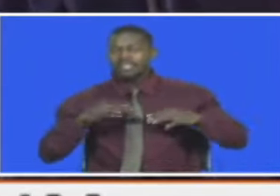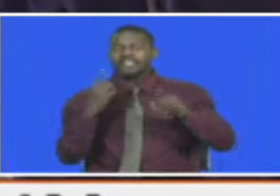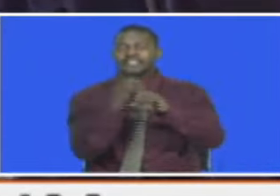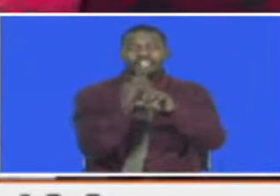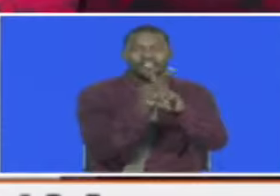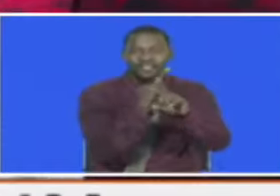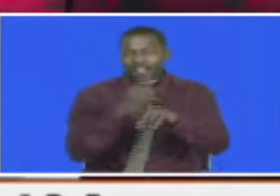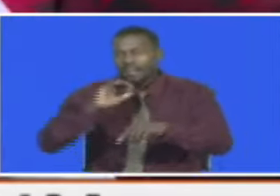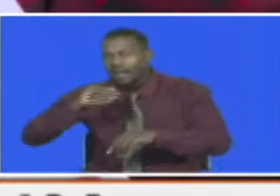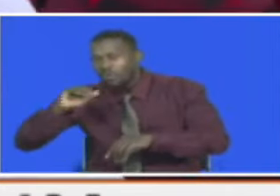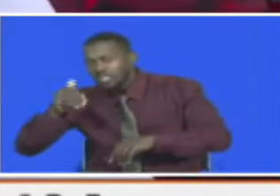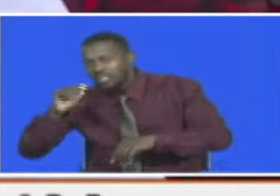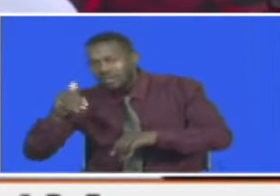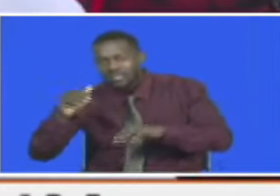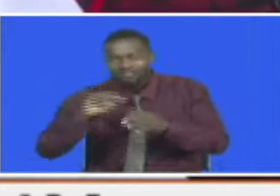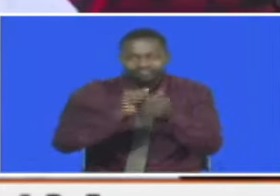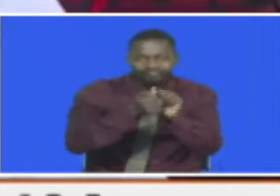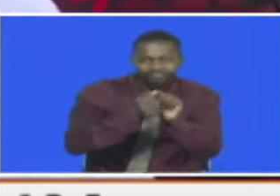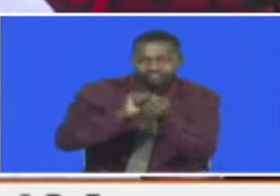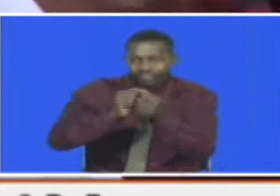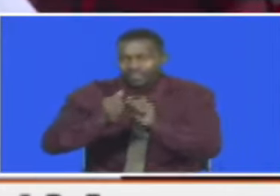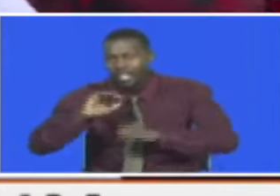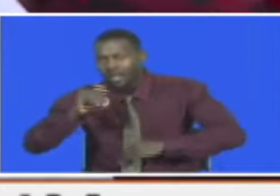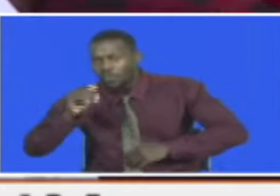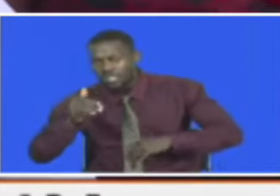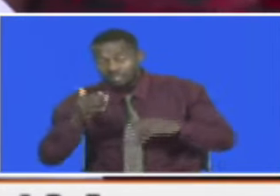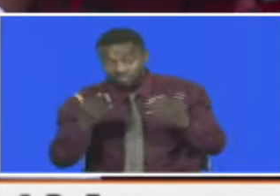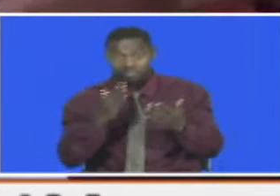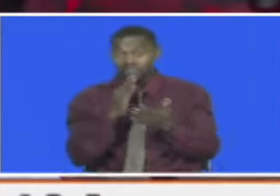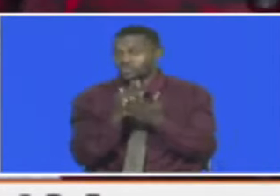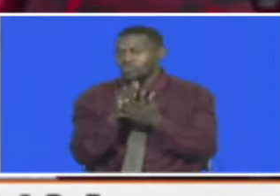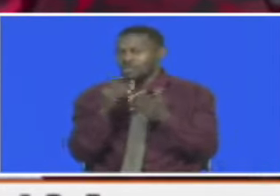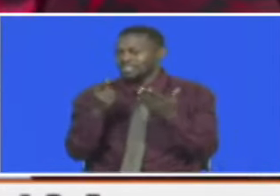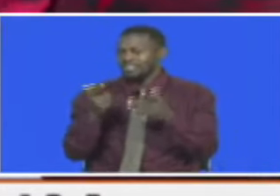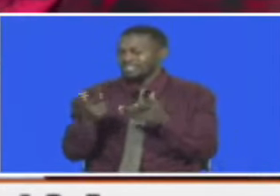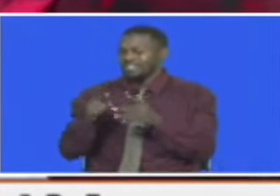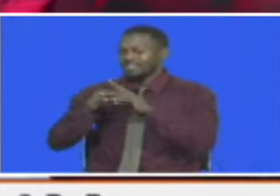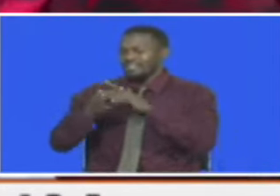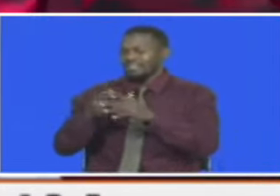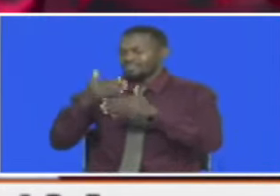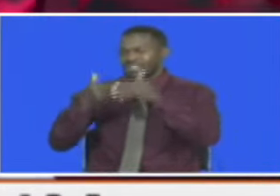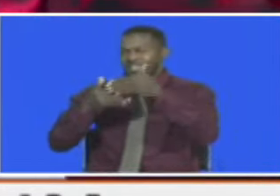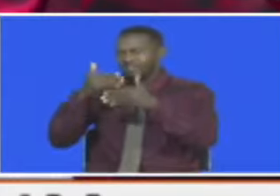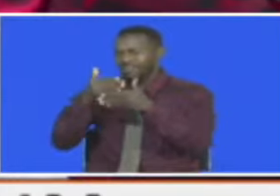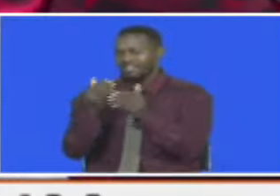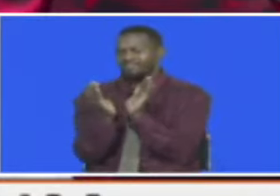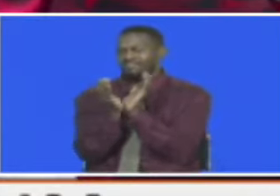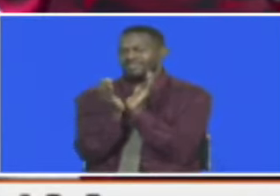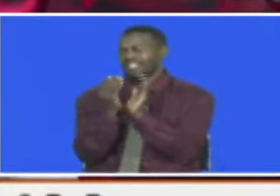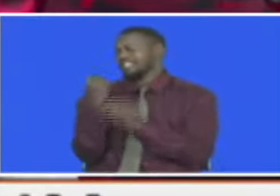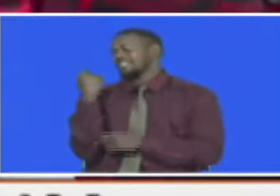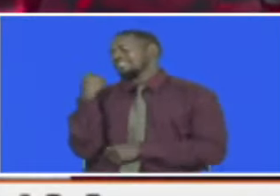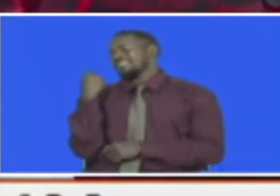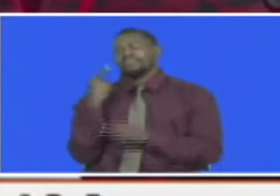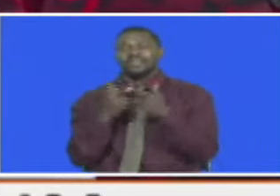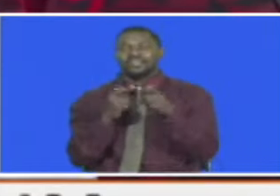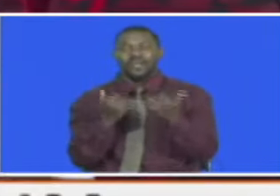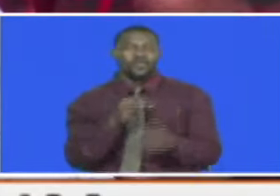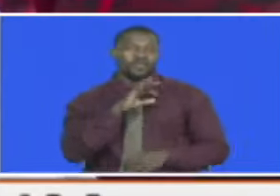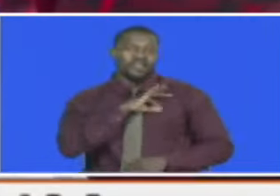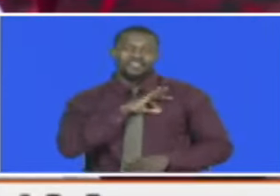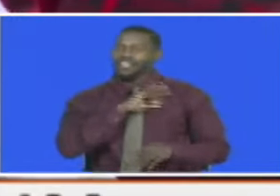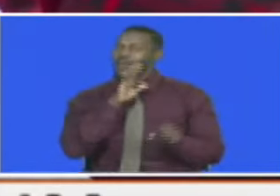Kwale. Kwa muda mfupi huu ambao tumeandalia sherehe hizi, tumeona benefits ambazo tumepata kama